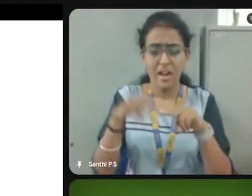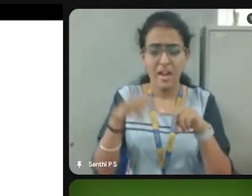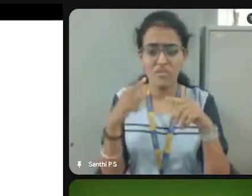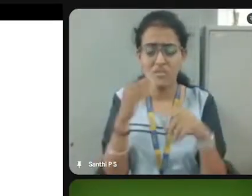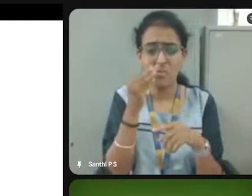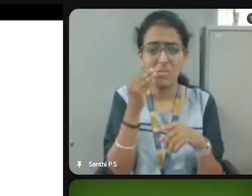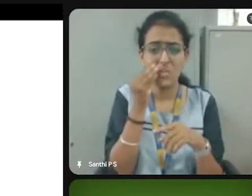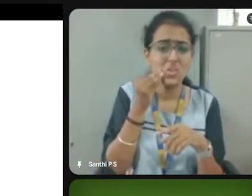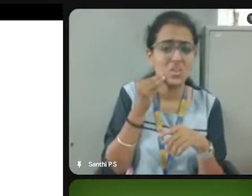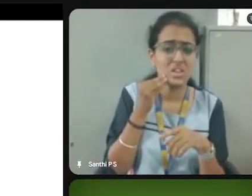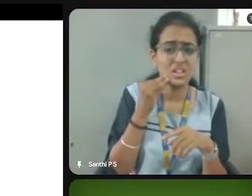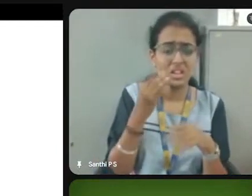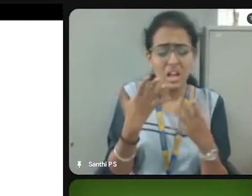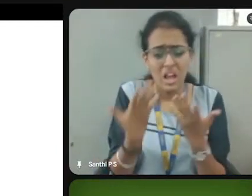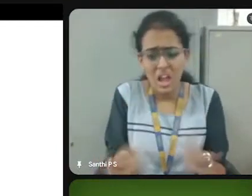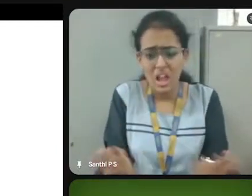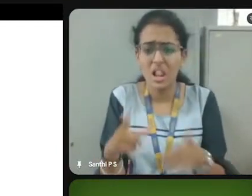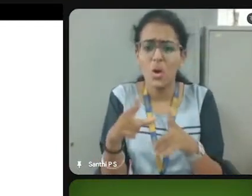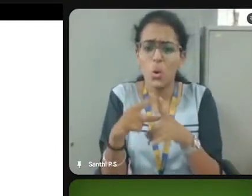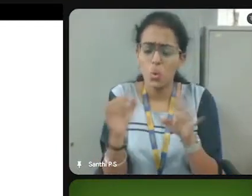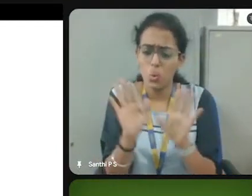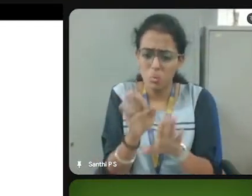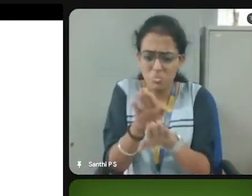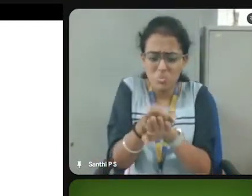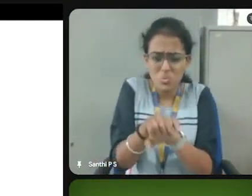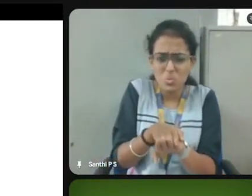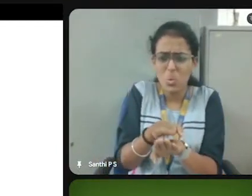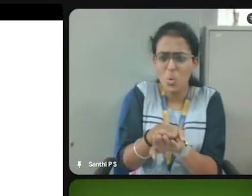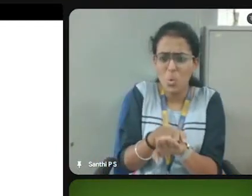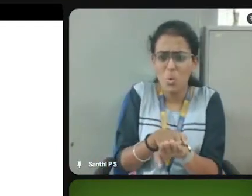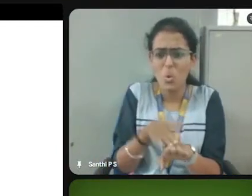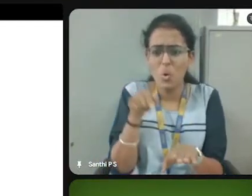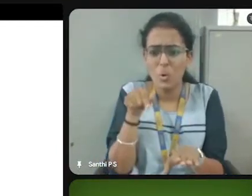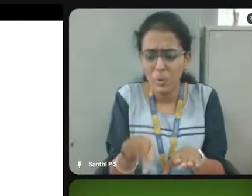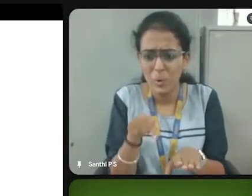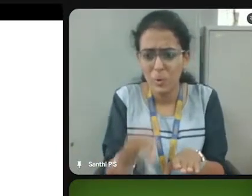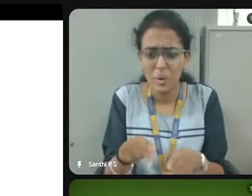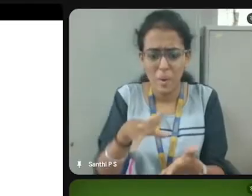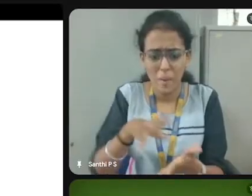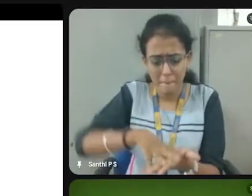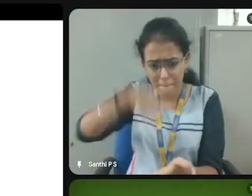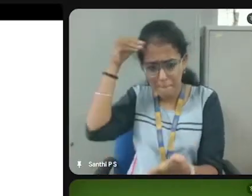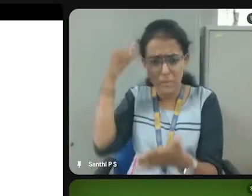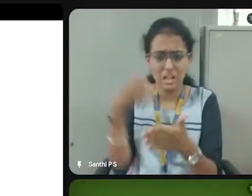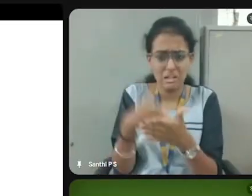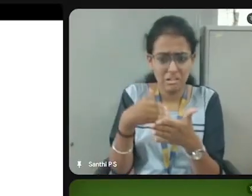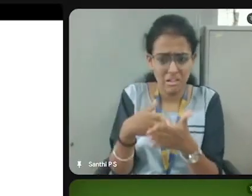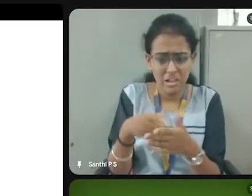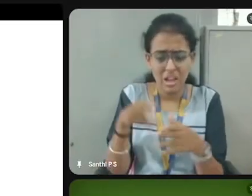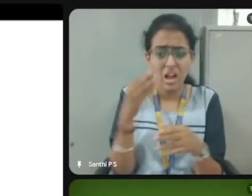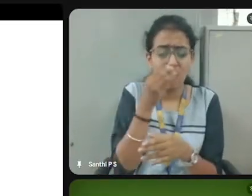കുട്ടിയാണ്. കാര്യങ്ങളെല്ലാം ചെയ്യുന്നത് കുറച്ച് സ്ലോ ആണ്. അപ്പൊ അതും ഇതുപോലെ തന്നെ പഠന പ്രവർത്തനങ്ങളെ ബാധിക്കുന്നുണ്ട്. ഇടയ്ക്കിടയ്ക്ക്